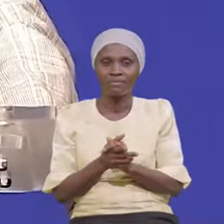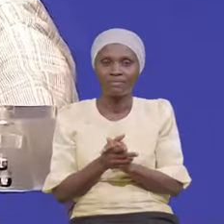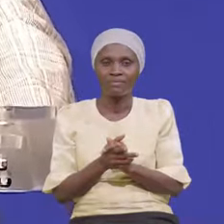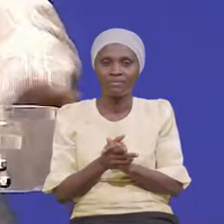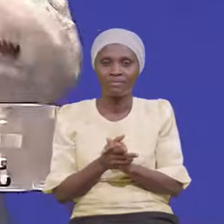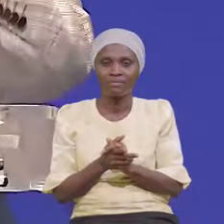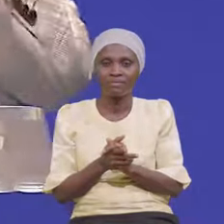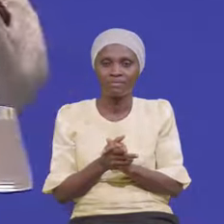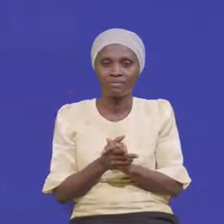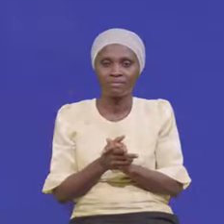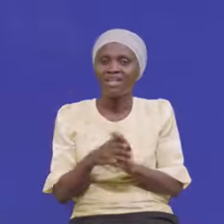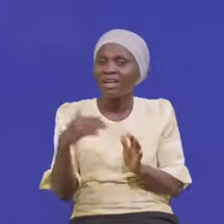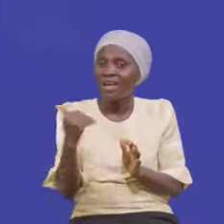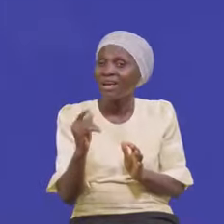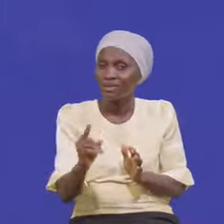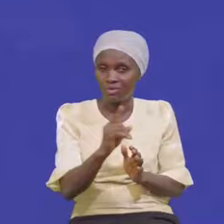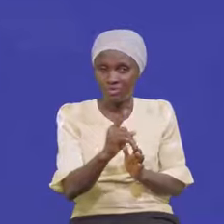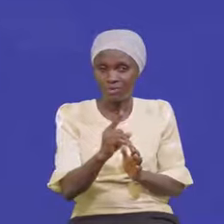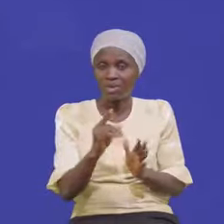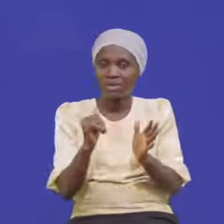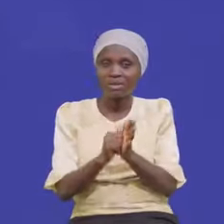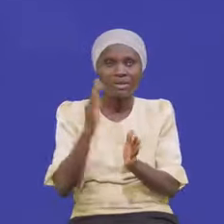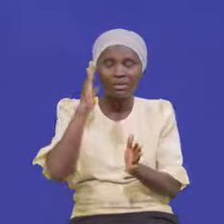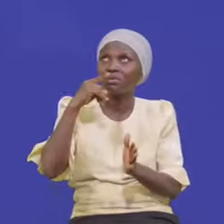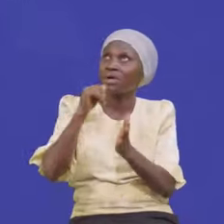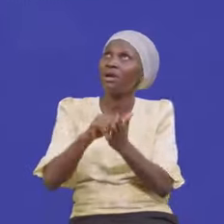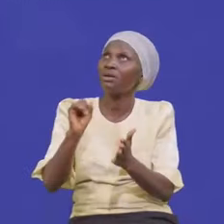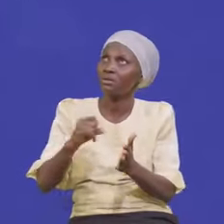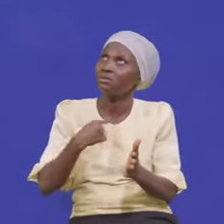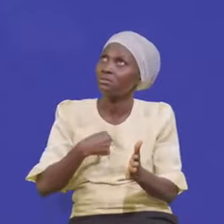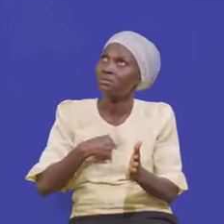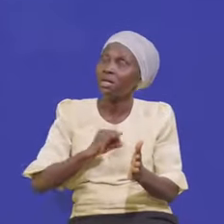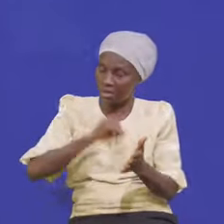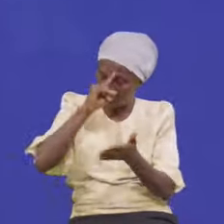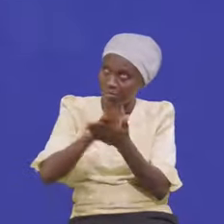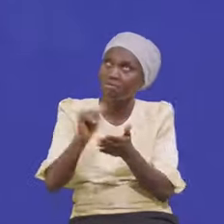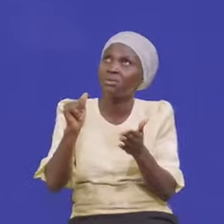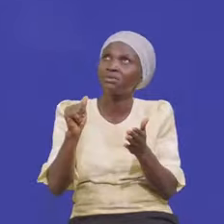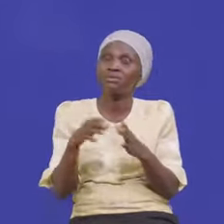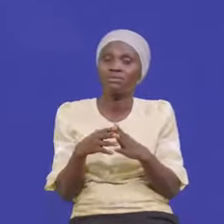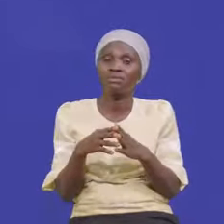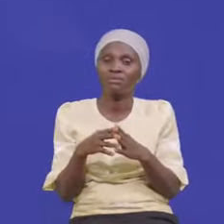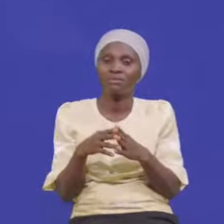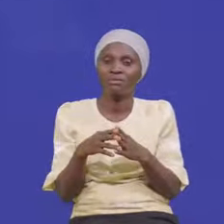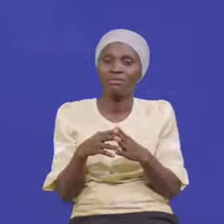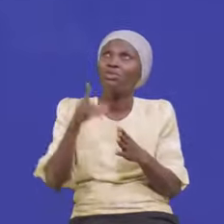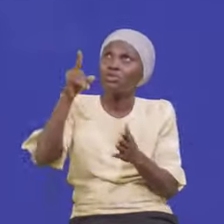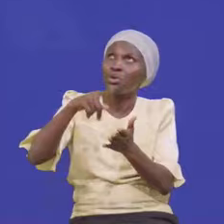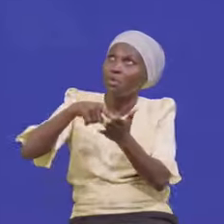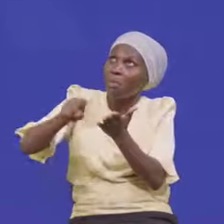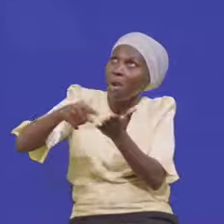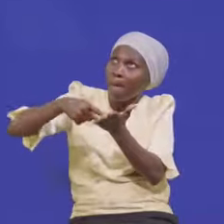వారు క్షమించబడతారు. Whosoever will say yes, yes, Lord, I believe. ఎవరైనా ప్రభువుకు నేను విశ్వాసం ఉంచుతాను అని చెప్పి